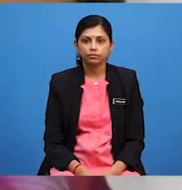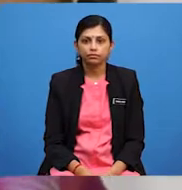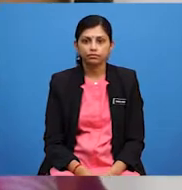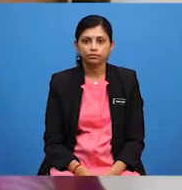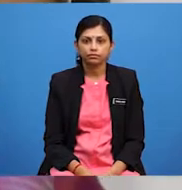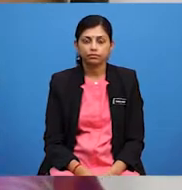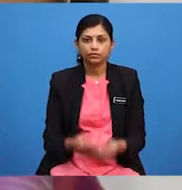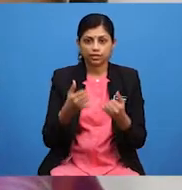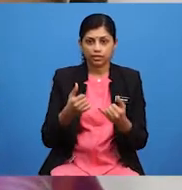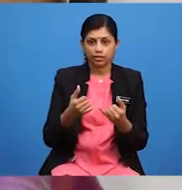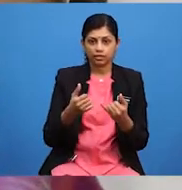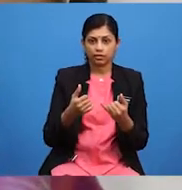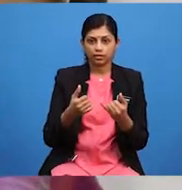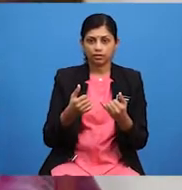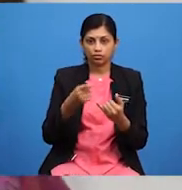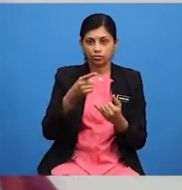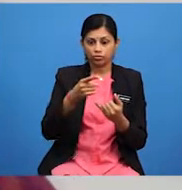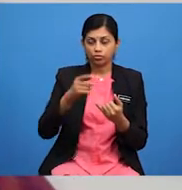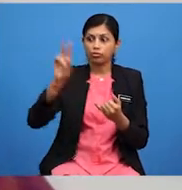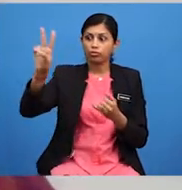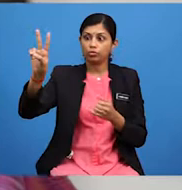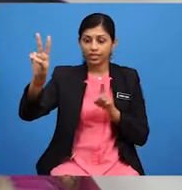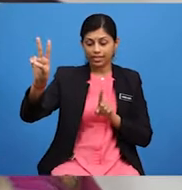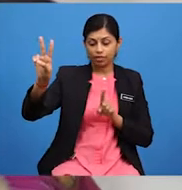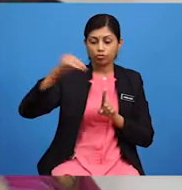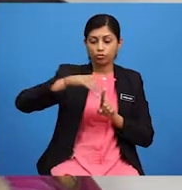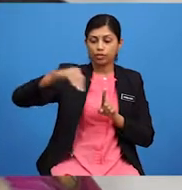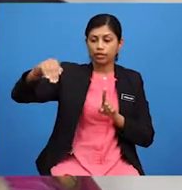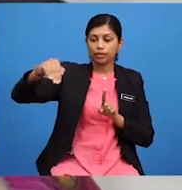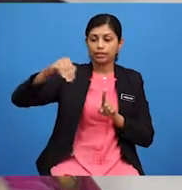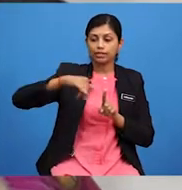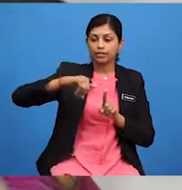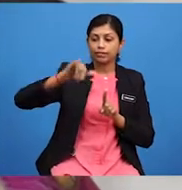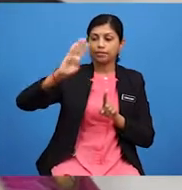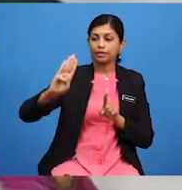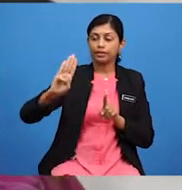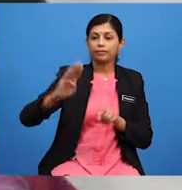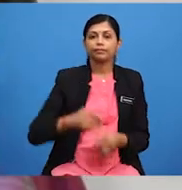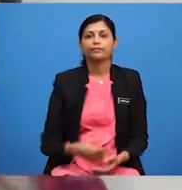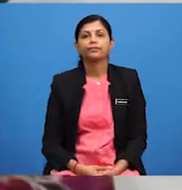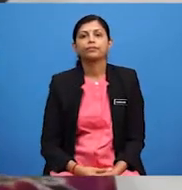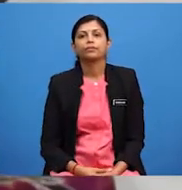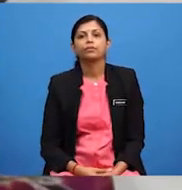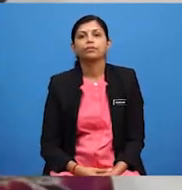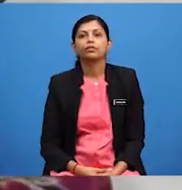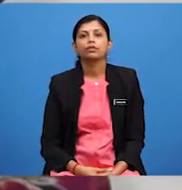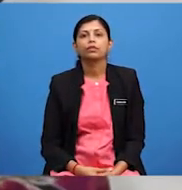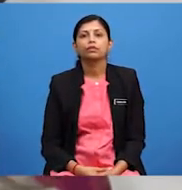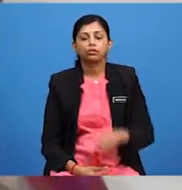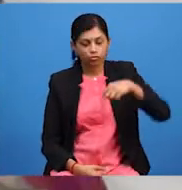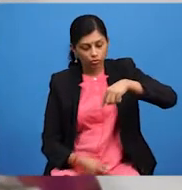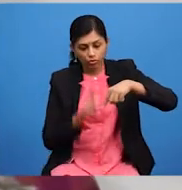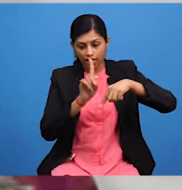titik lenyap 2-1 dengan titik B seperti yang sedang cikgu